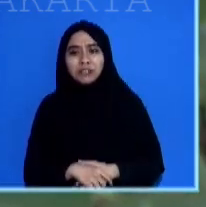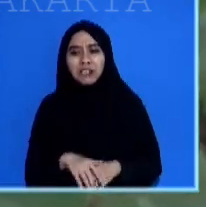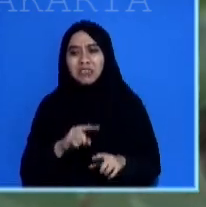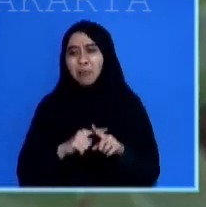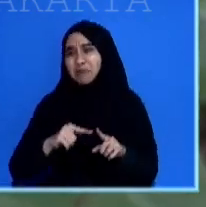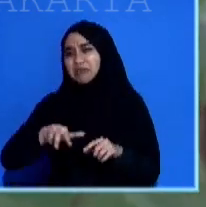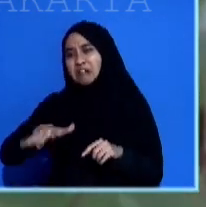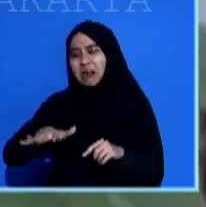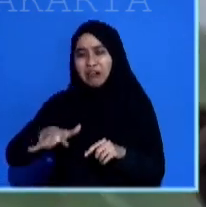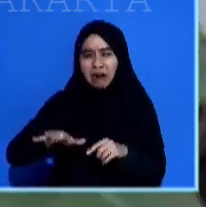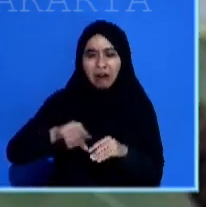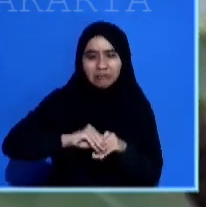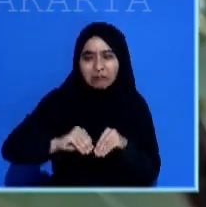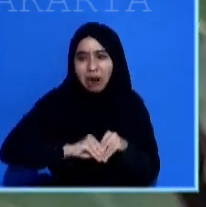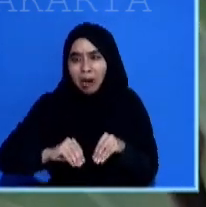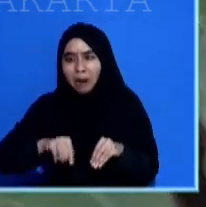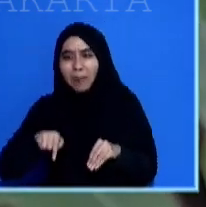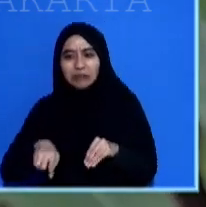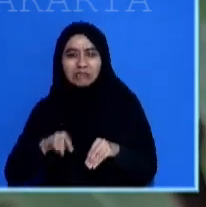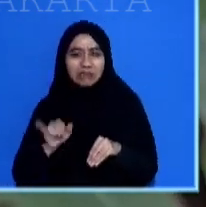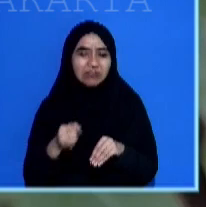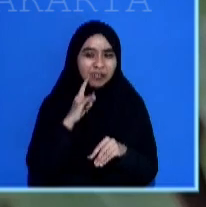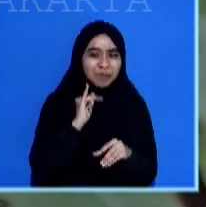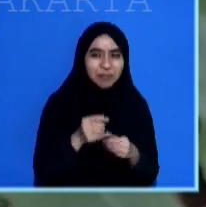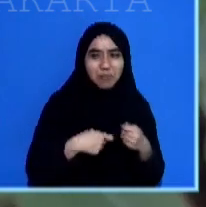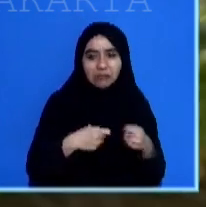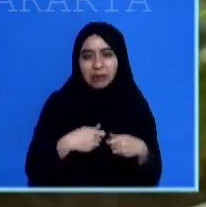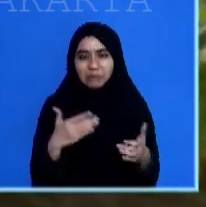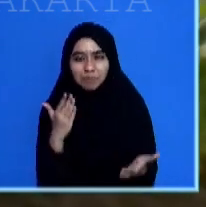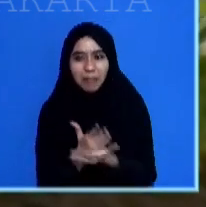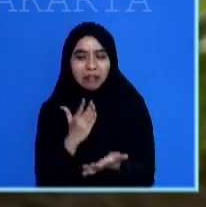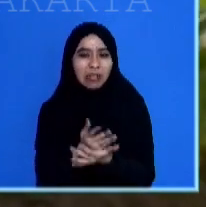ingkang budidaya mila pasudian ing pekenan ugi winates sanget.